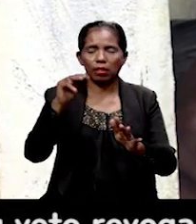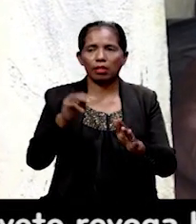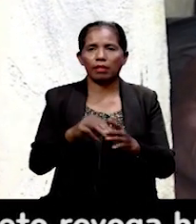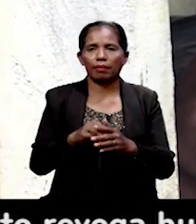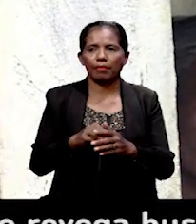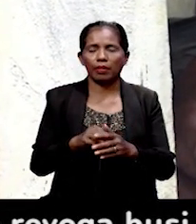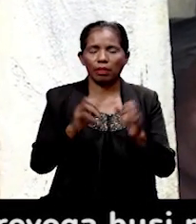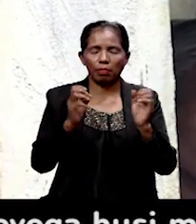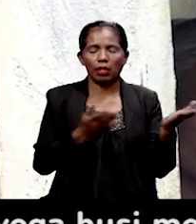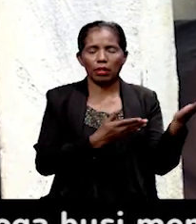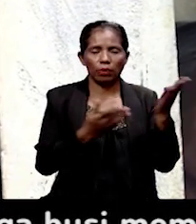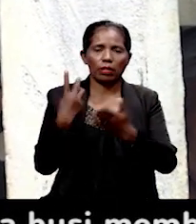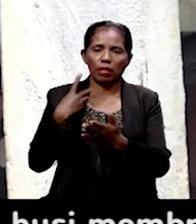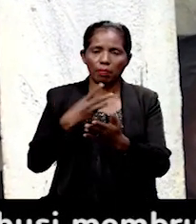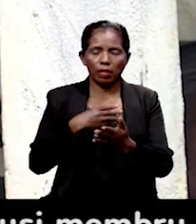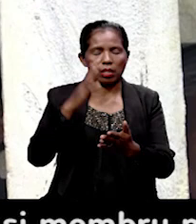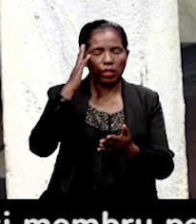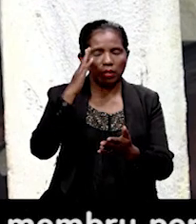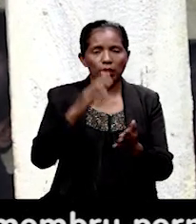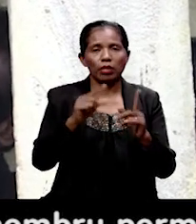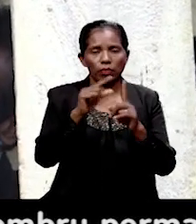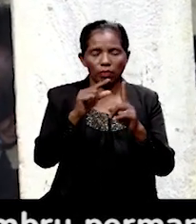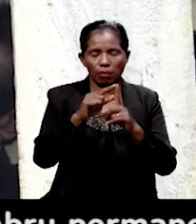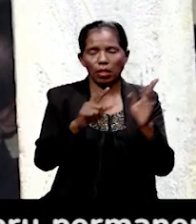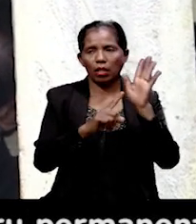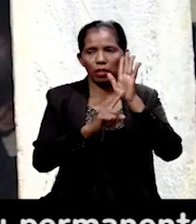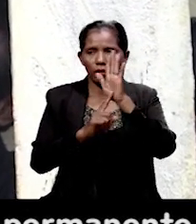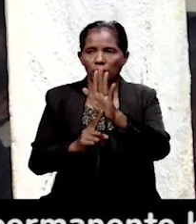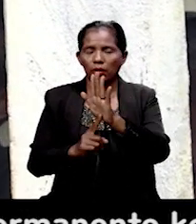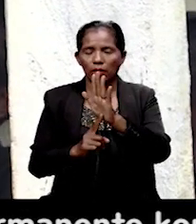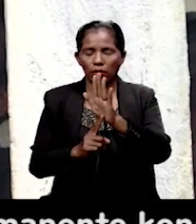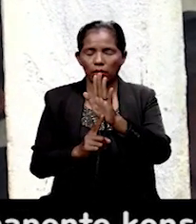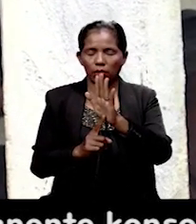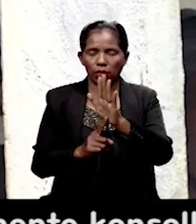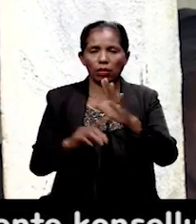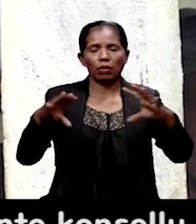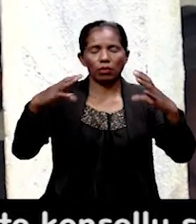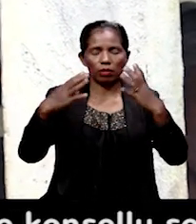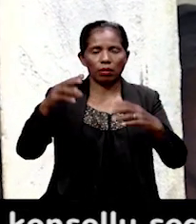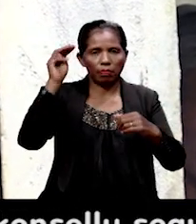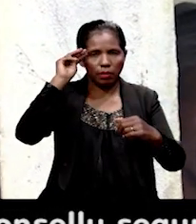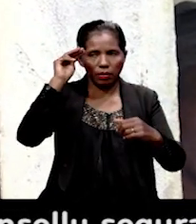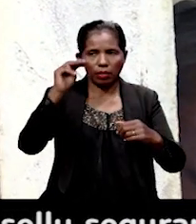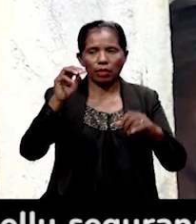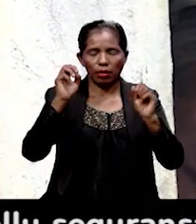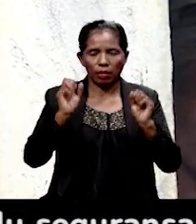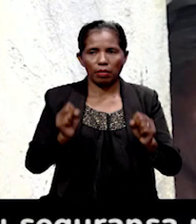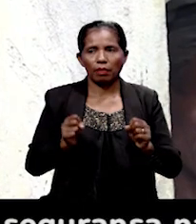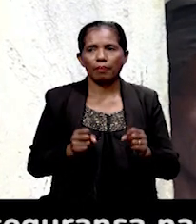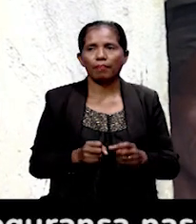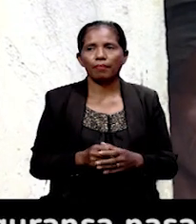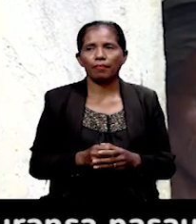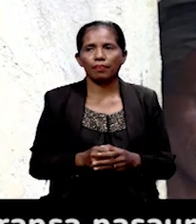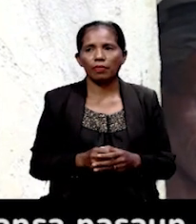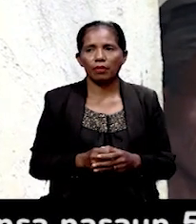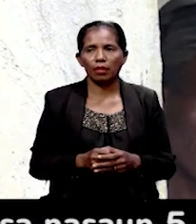amne pasau ni dene bahato ya publik bahato ya forum konsilo ministru tele hakini